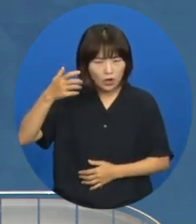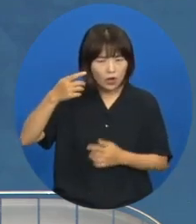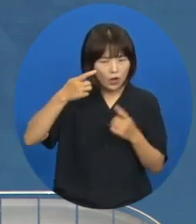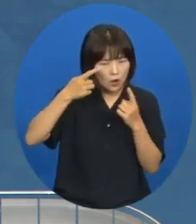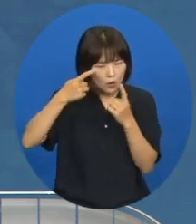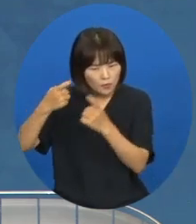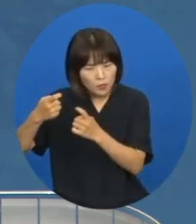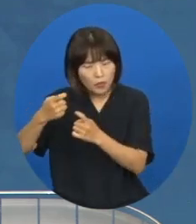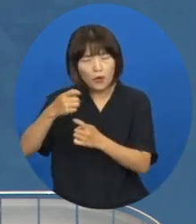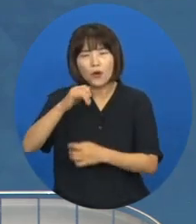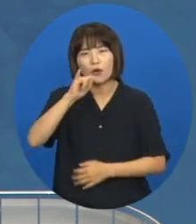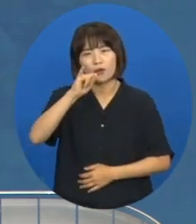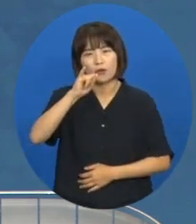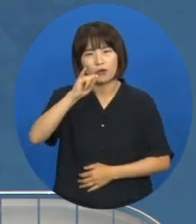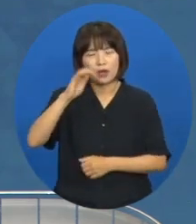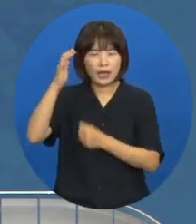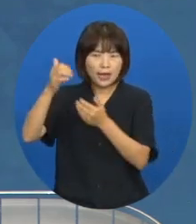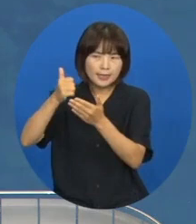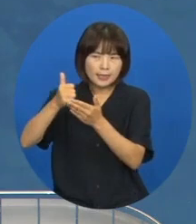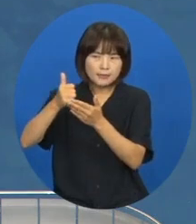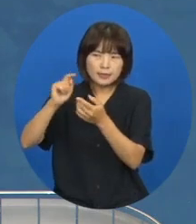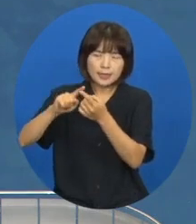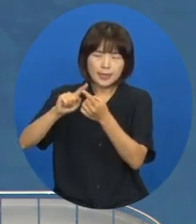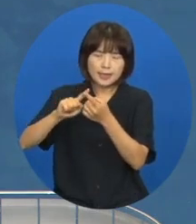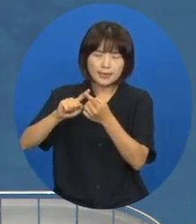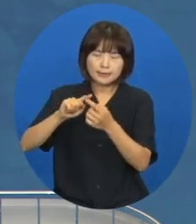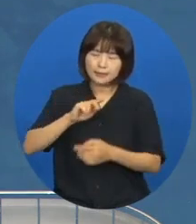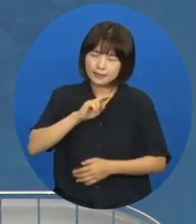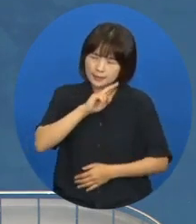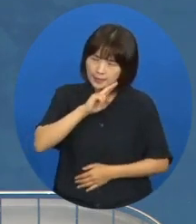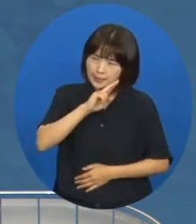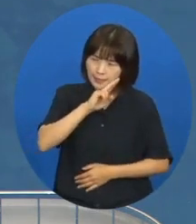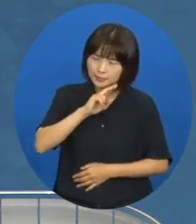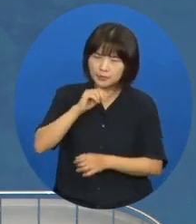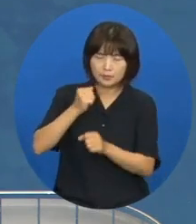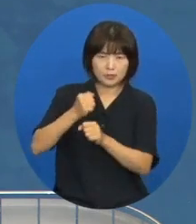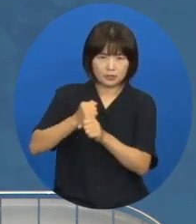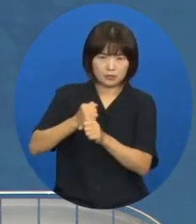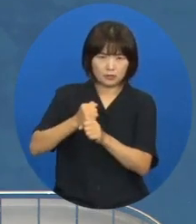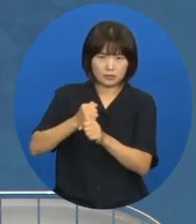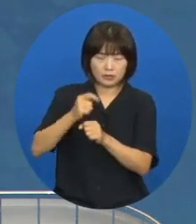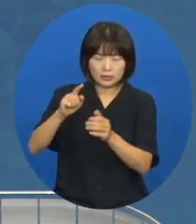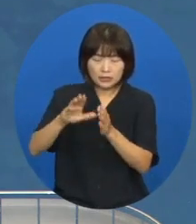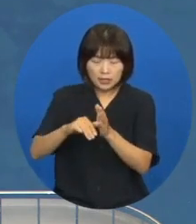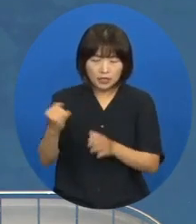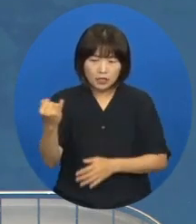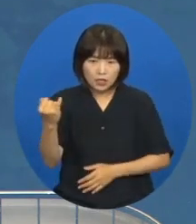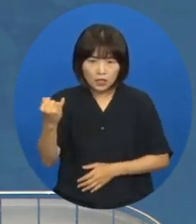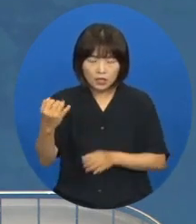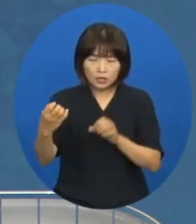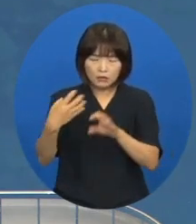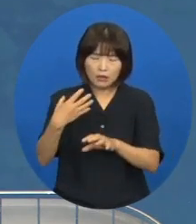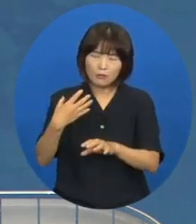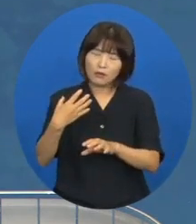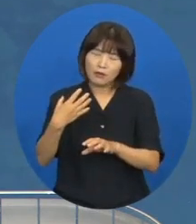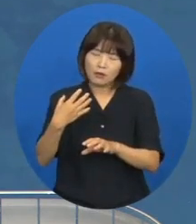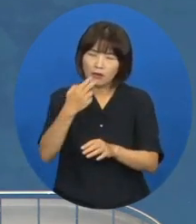형태로 찾아옵니다. 하나님을 의심하게 만드는 거죠. 근데 그때 하와의 대답이 더 기가